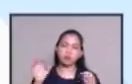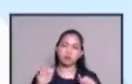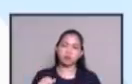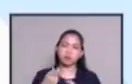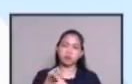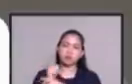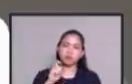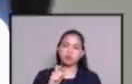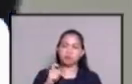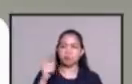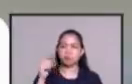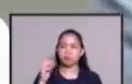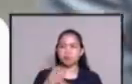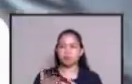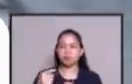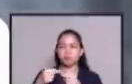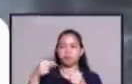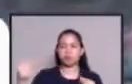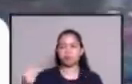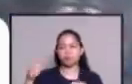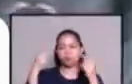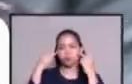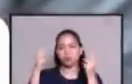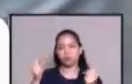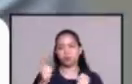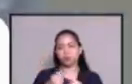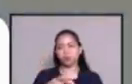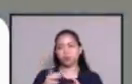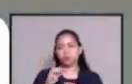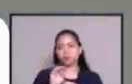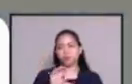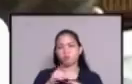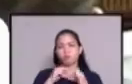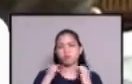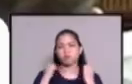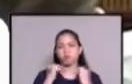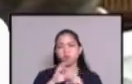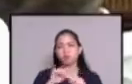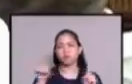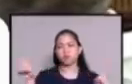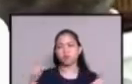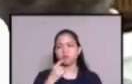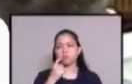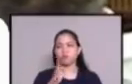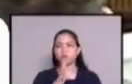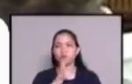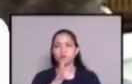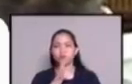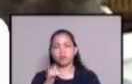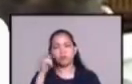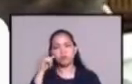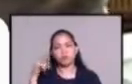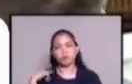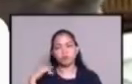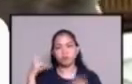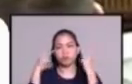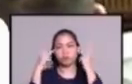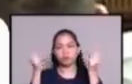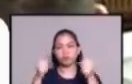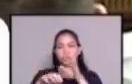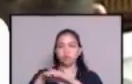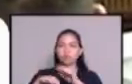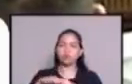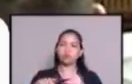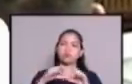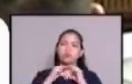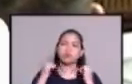daw sa mga prankster or anti-Duterte trolls ang mga banta sa mga pari. Pero sa talumpati ng Pangulo kagabi, binalaan niya ang isang